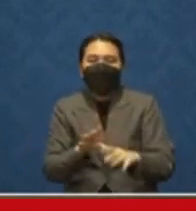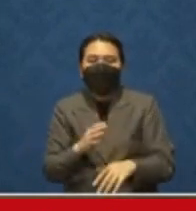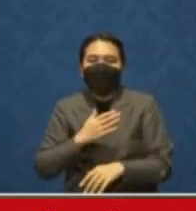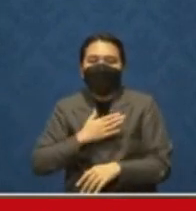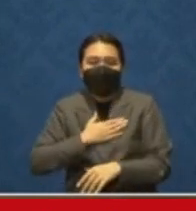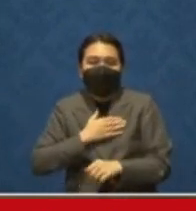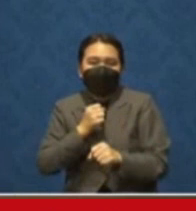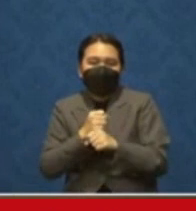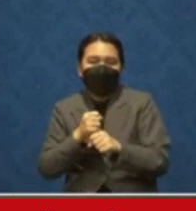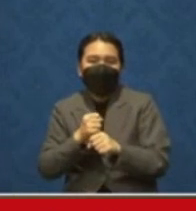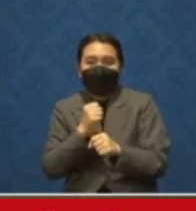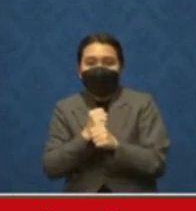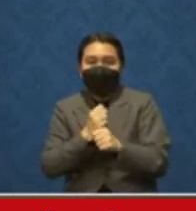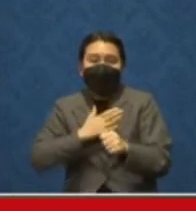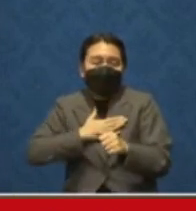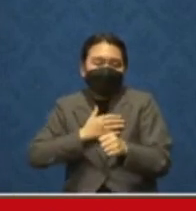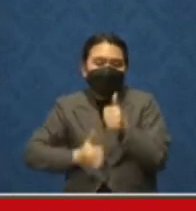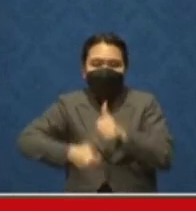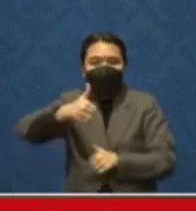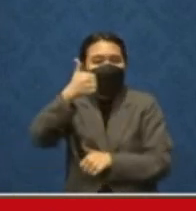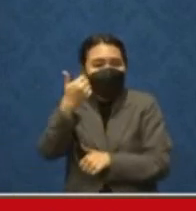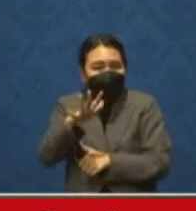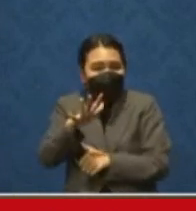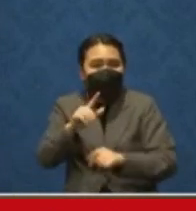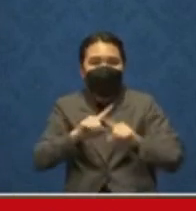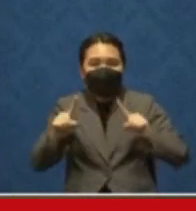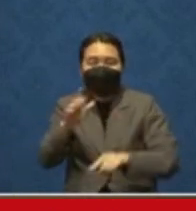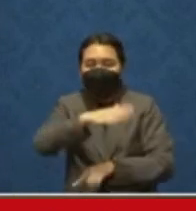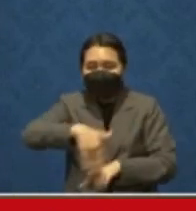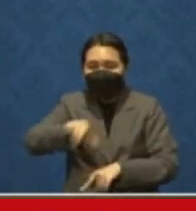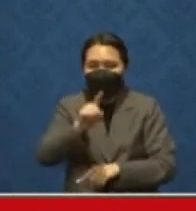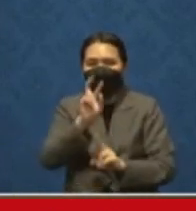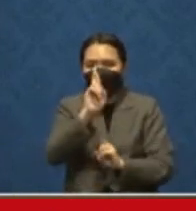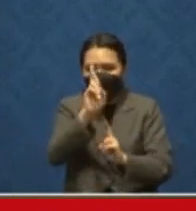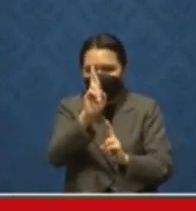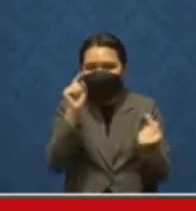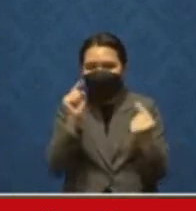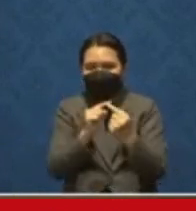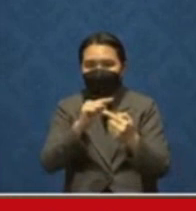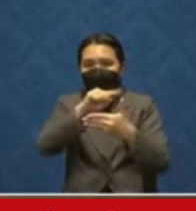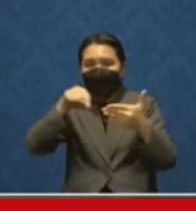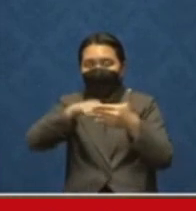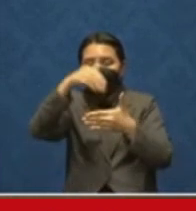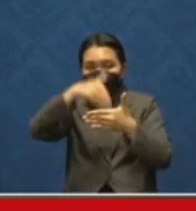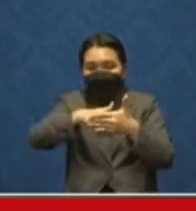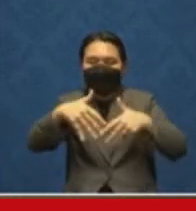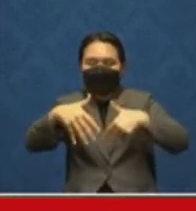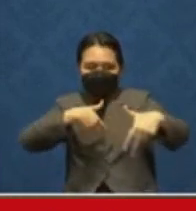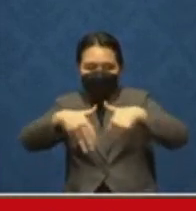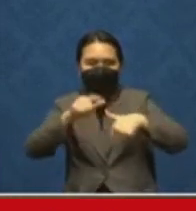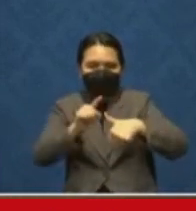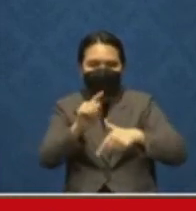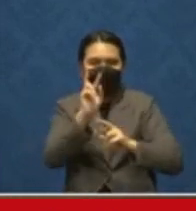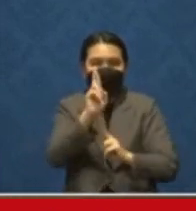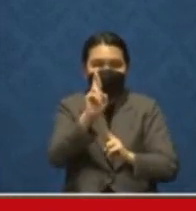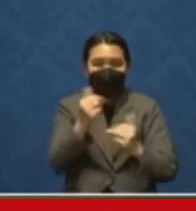ไม่ได้แล้วก็เป็นวัยที่ชนะคะแนนขาดลอยอ่ะอ่ะมาแล้วท้ายที่สุดก็ผม